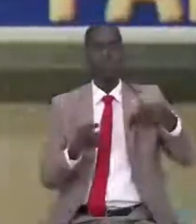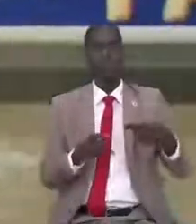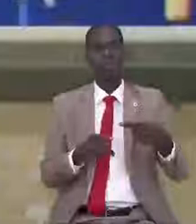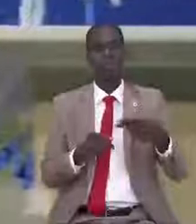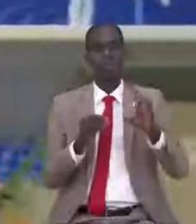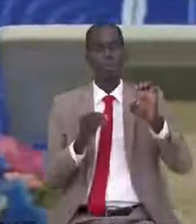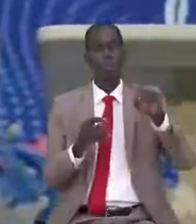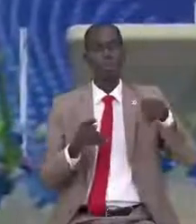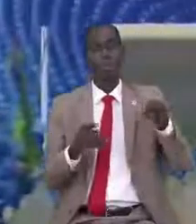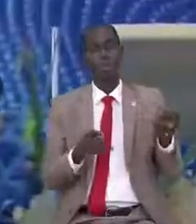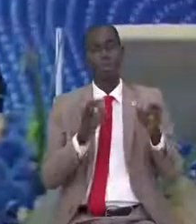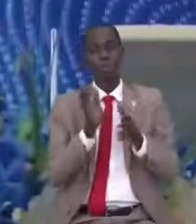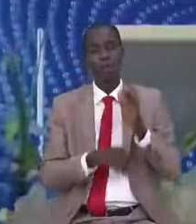5,